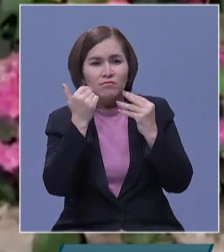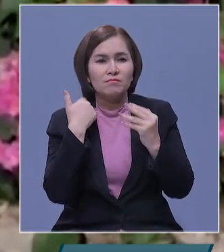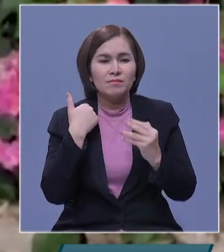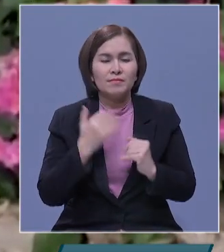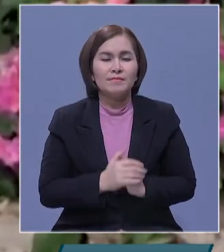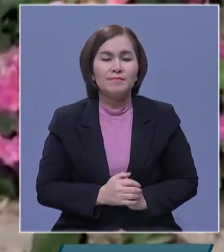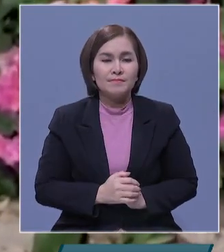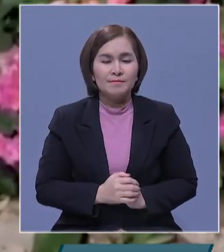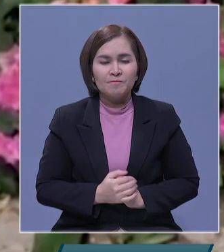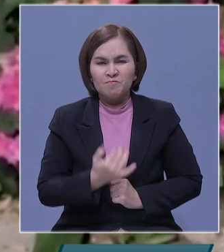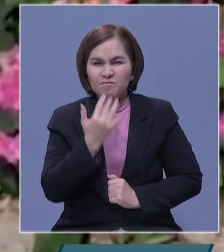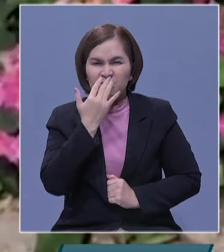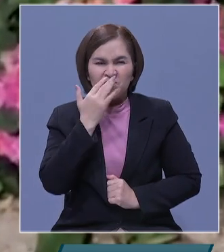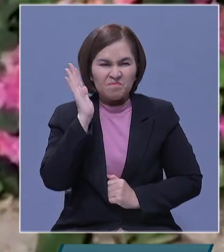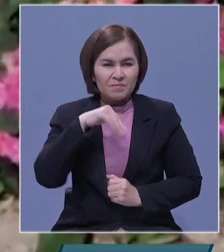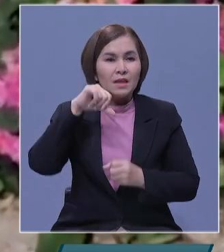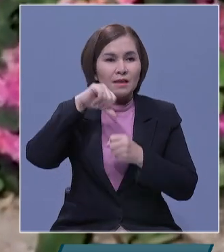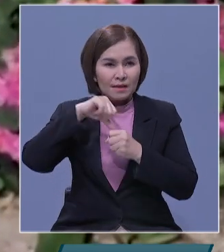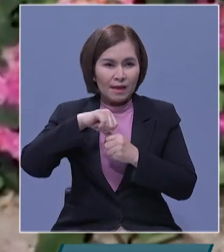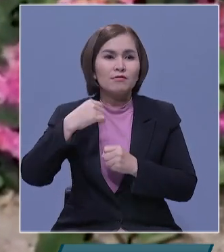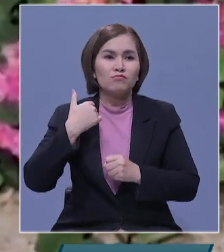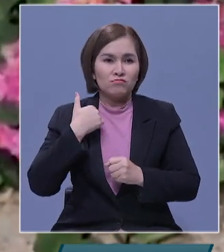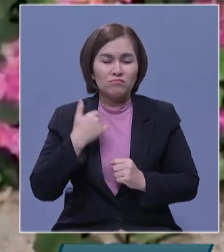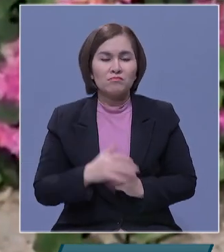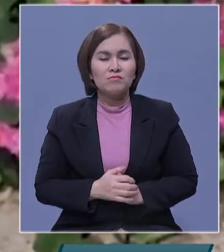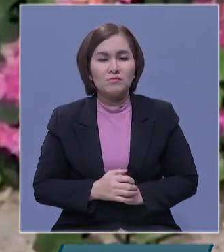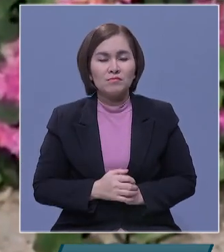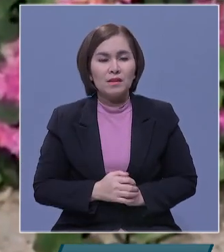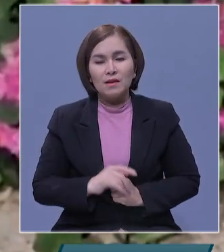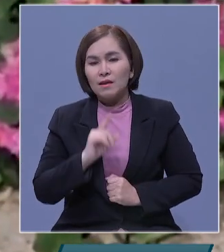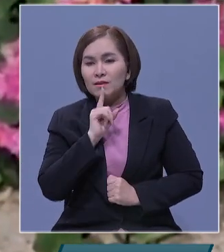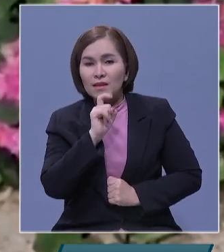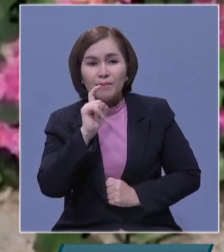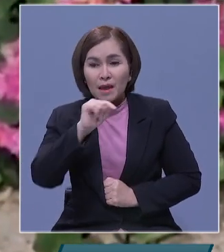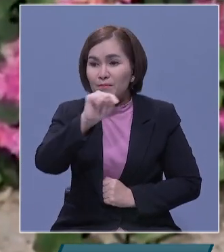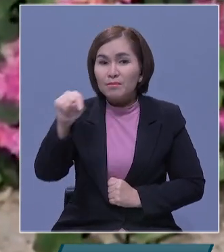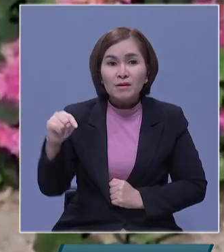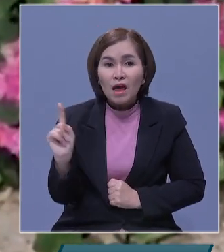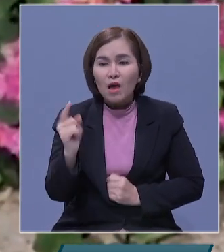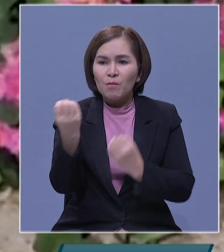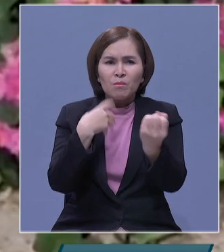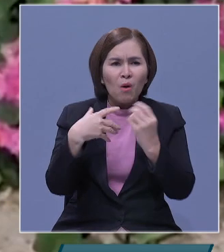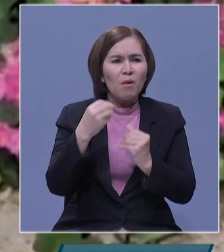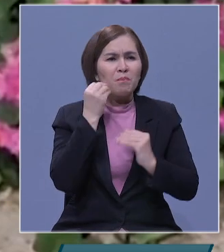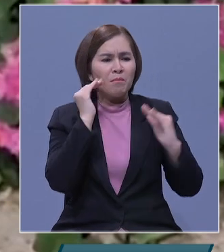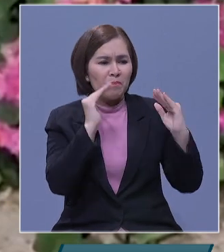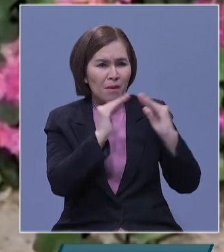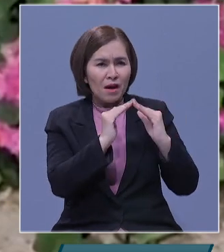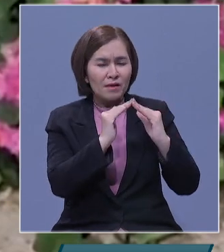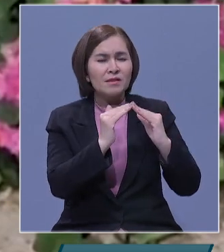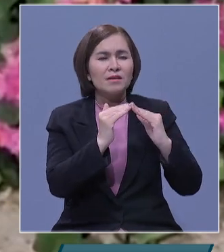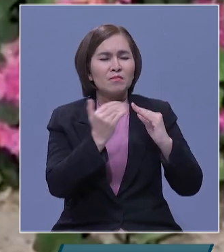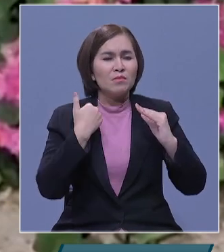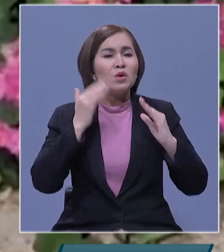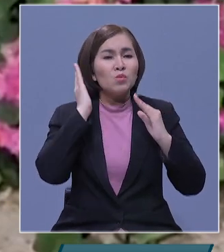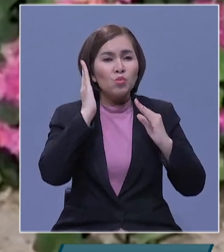แล้วก็เข้ามาได้กลิ่นแก๊สเลยคะคุ้งอยู่ภายในบ้านค่ะสอบถามคนในพื้นที่บอกบ้านหลังเนี้ยมีผู้ชายคนนึงเนี่ย